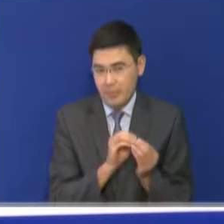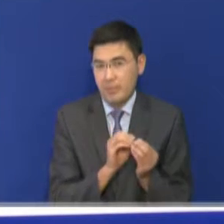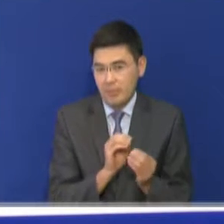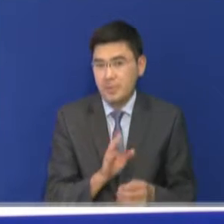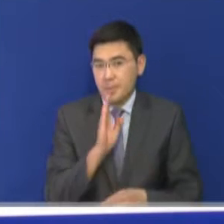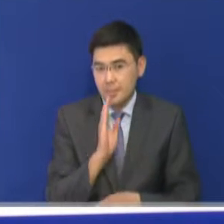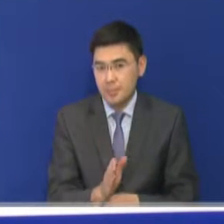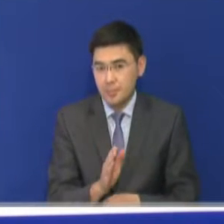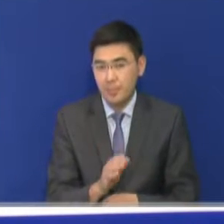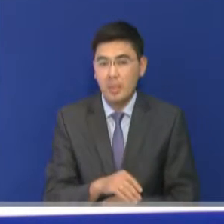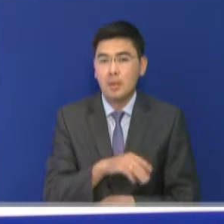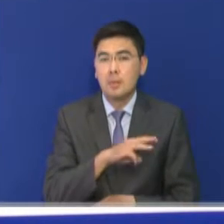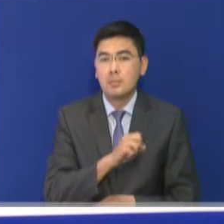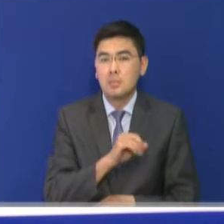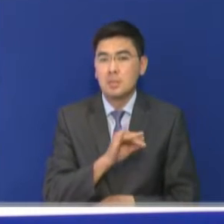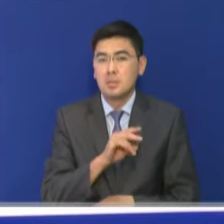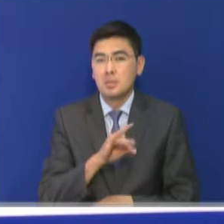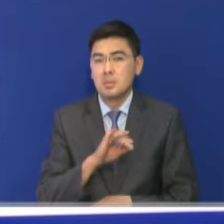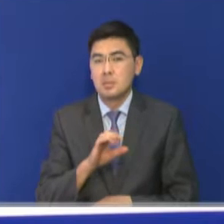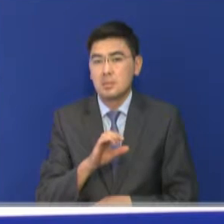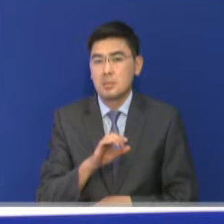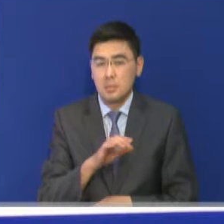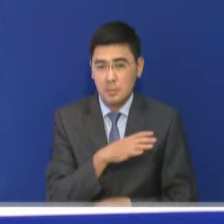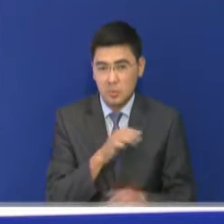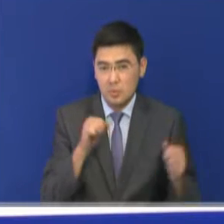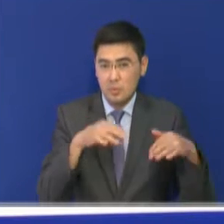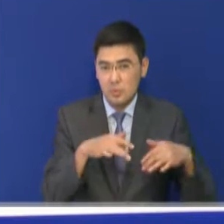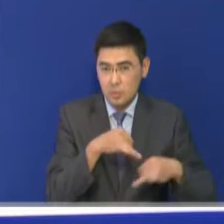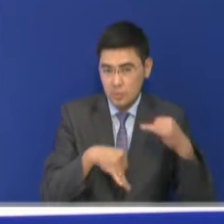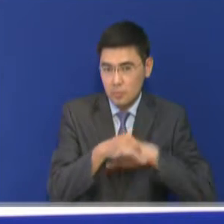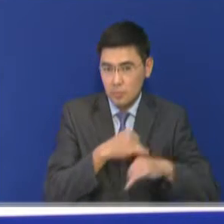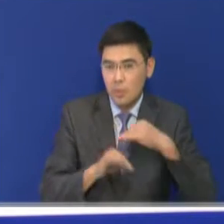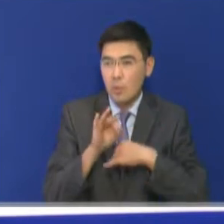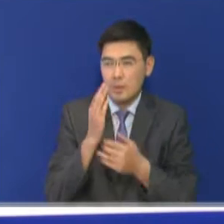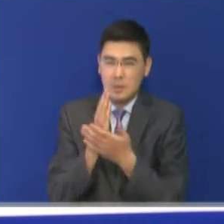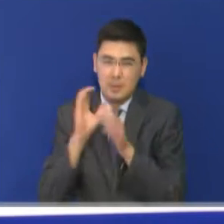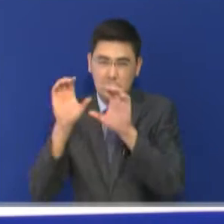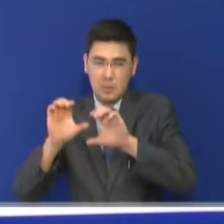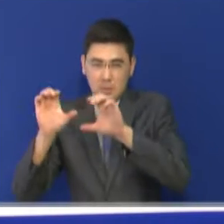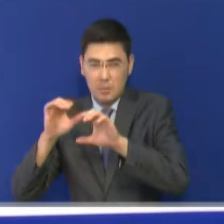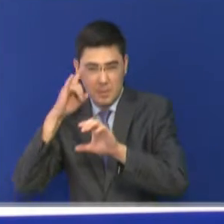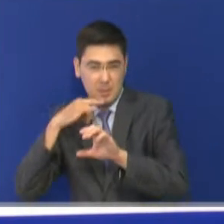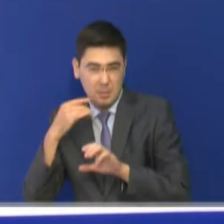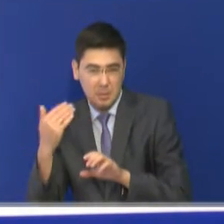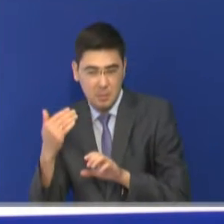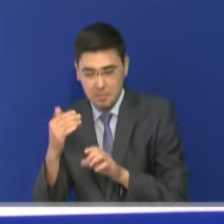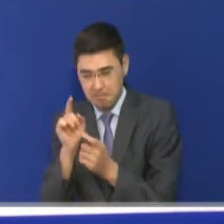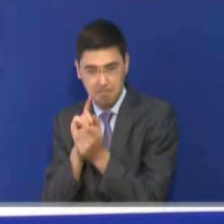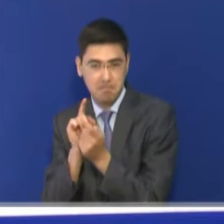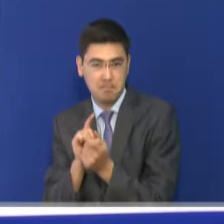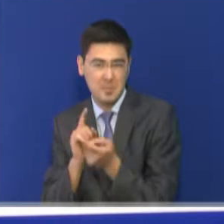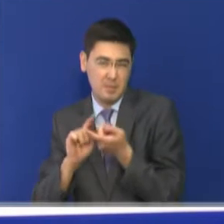Мажилиса парламента во втором чтении рассмотрен законопроект о внесении изменений и дополнений в некоторые законодательные акты Республики Казахстан по